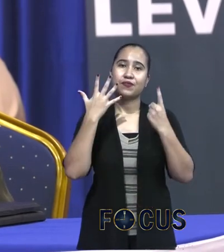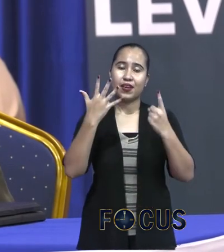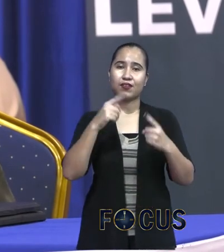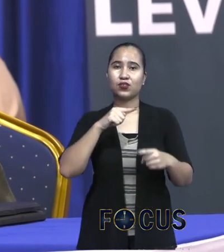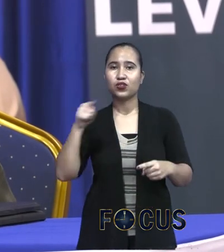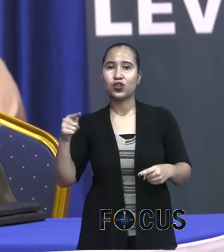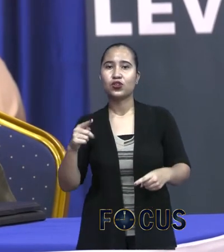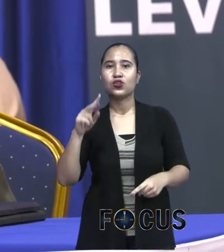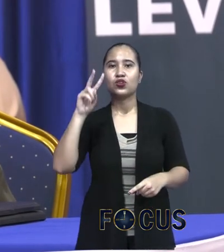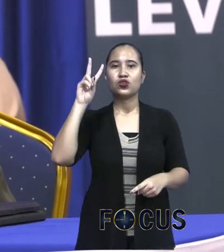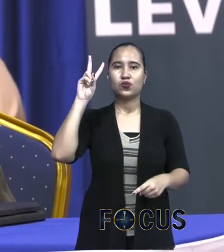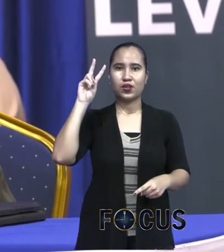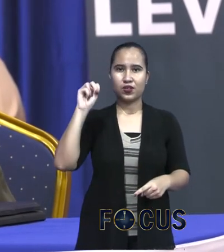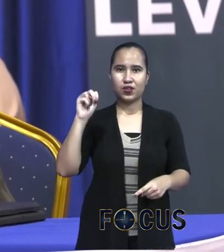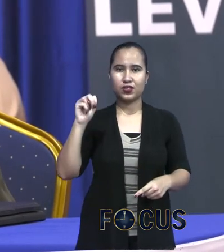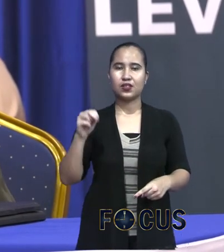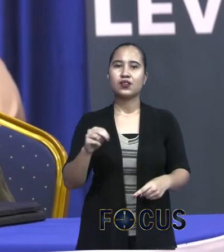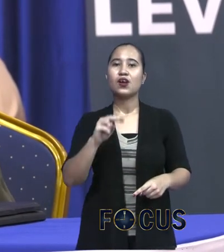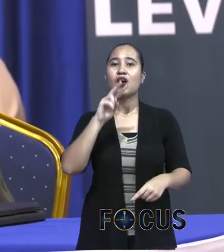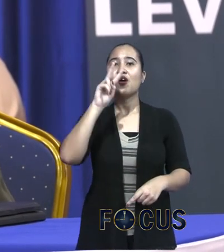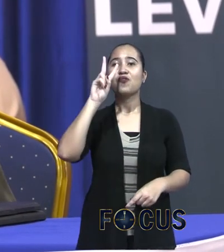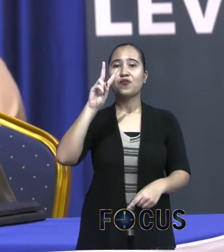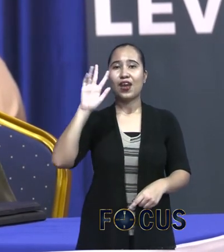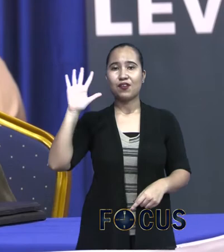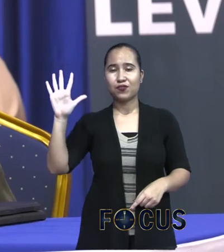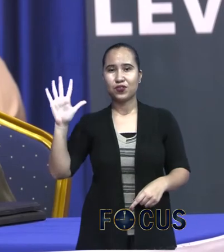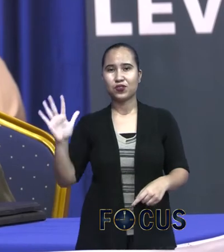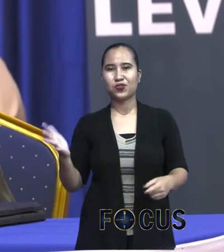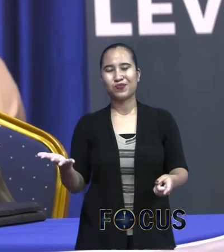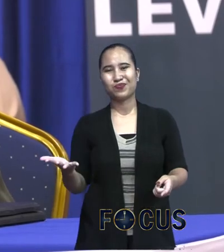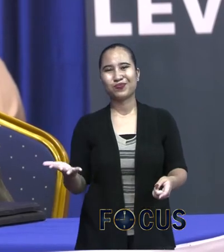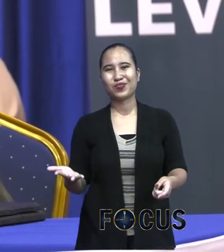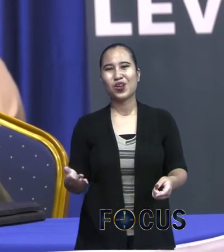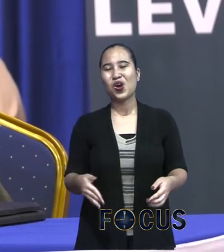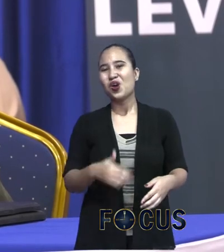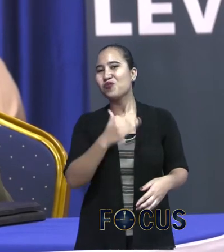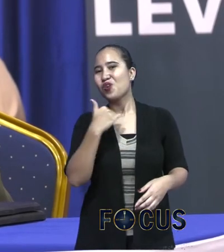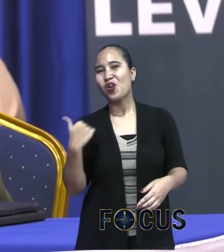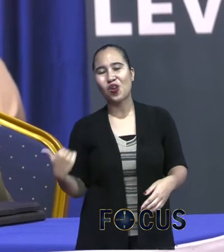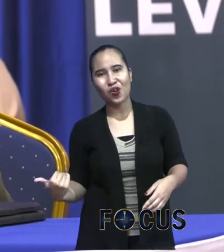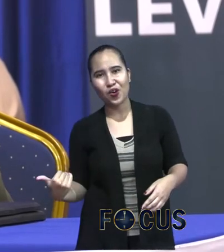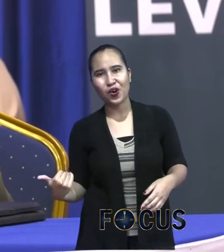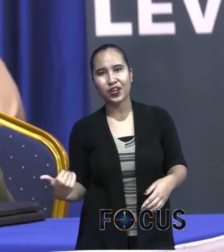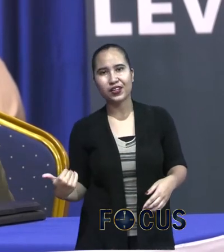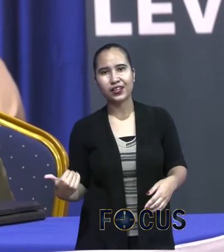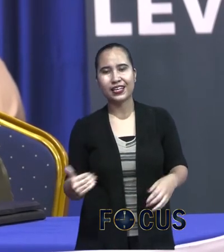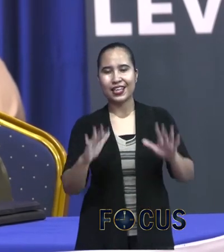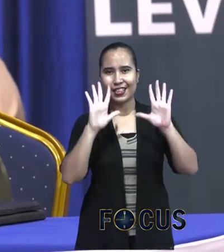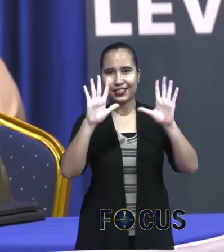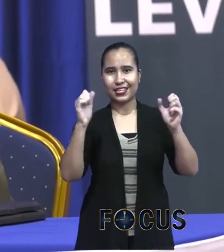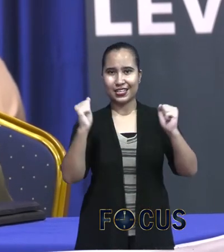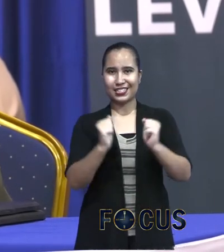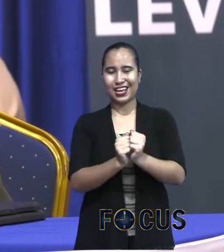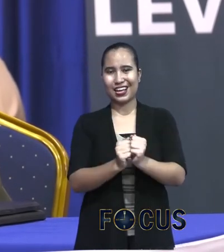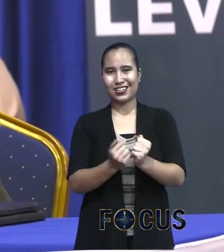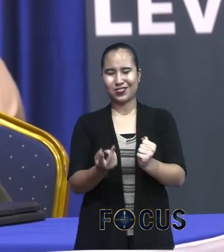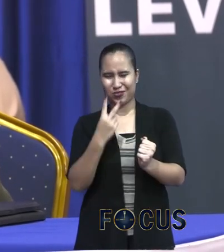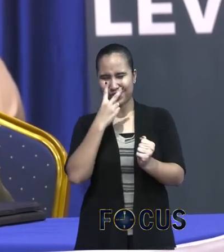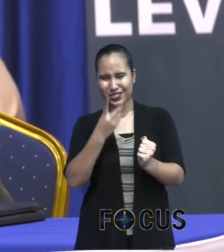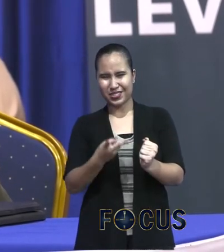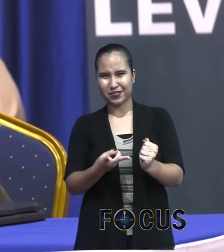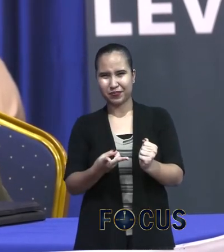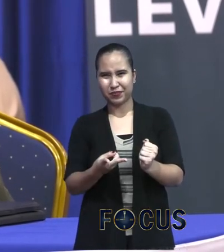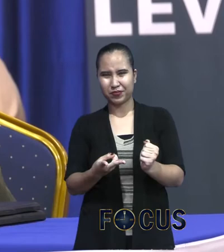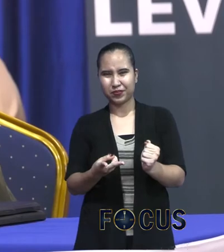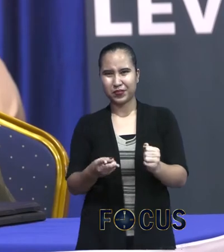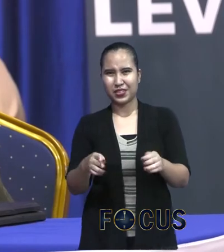2015-2025 waarschijnlijk ook als een verloren 10 jaar kan worden beschouwd. Hetzelfde was het geval in Latijns-Amerika en het Caribisch